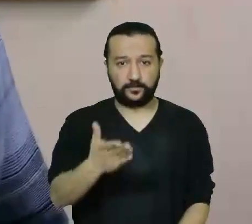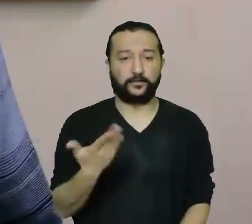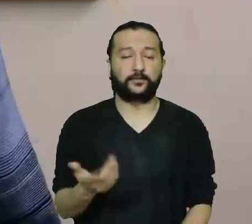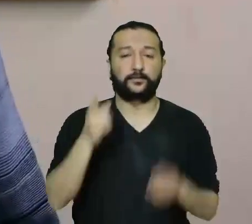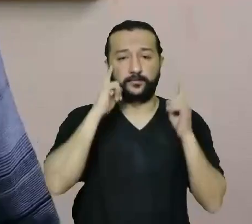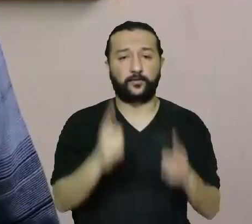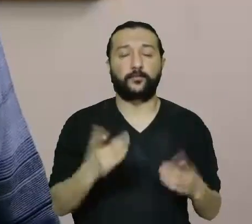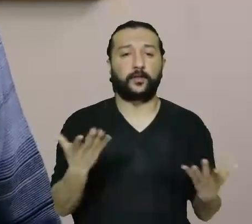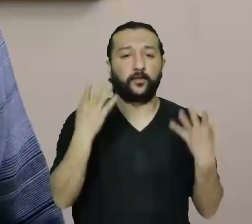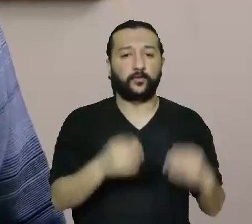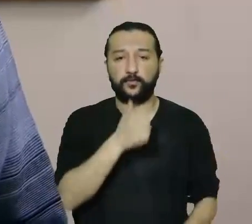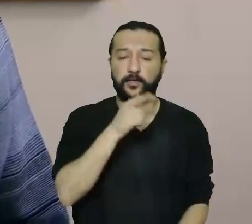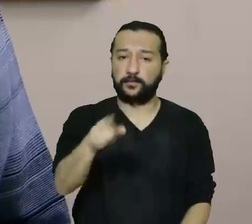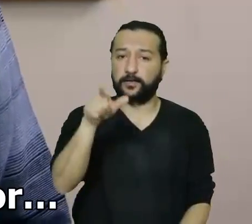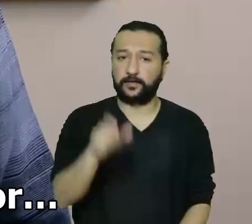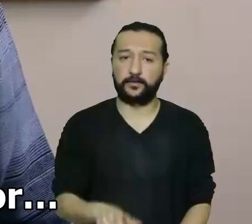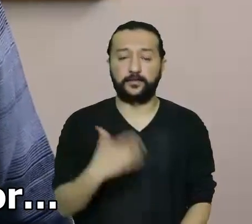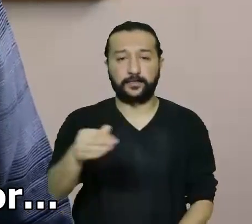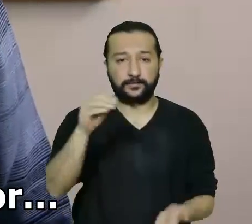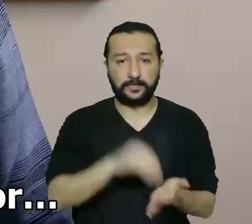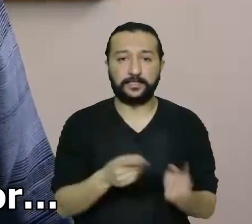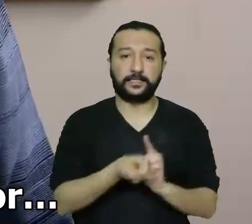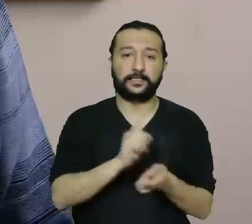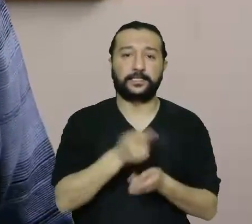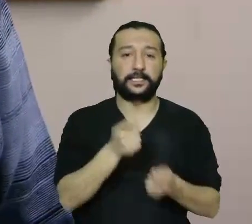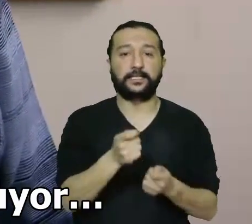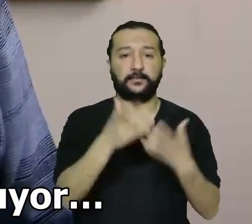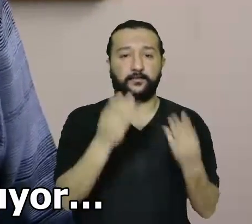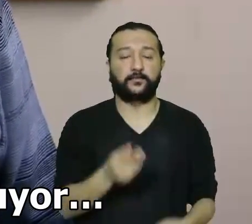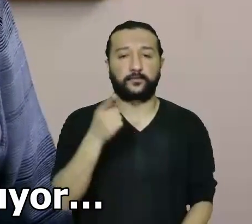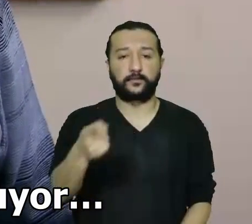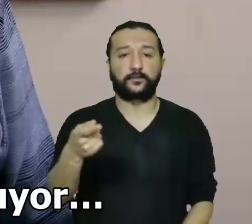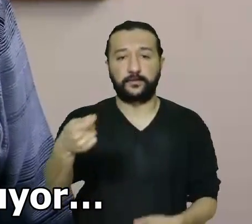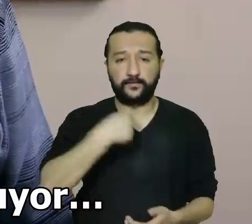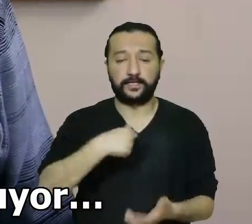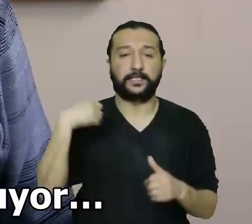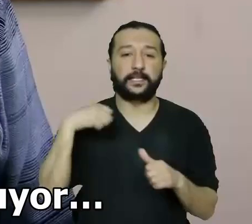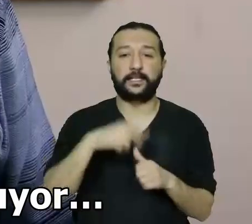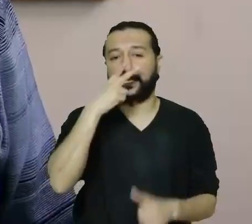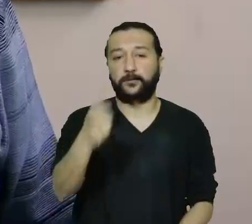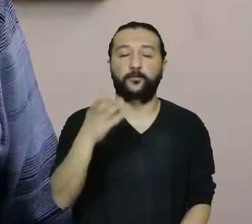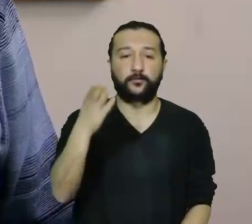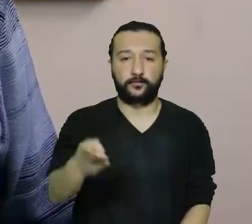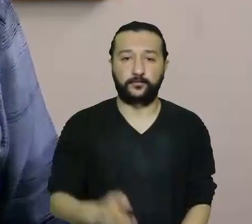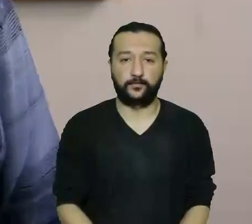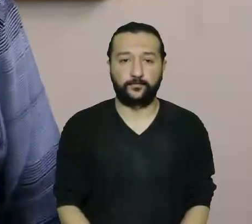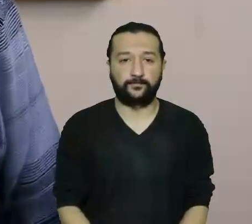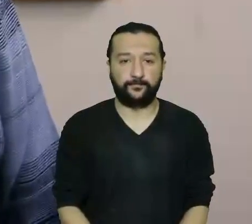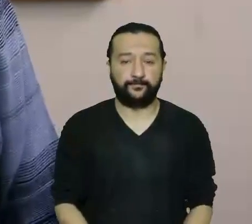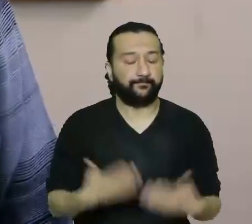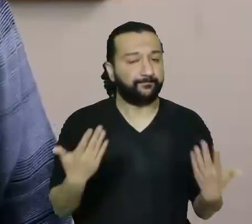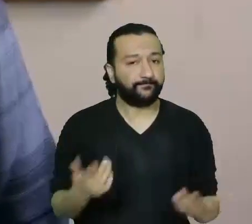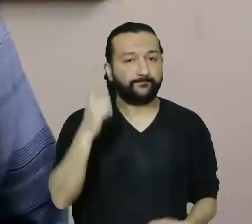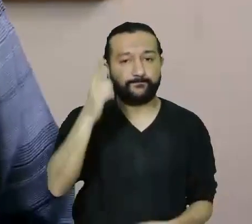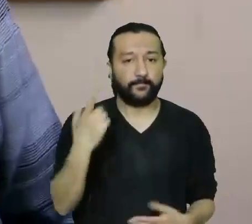Tibi. Ne oldu bu adama ya? Baş yerine nasihat veriyor. Verdiği başı tekrar geri alıyor. Ne oldu bunu